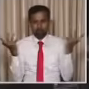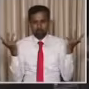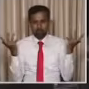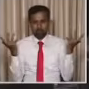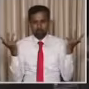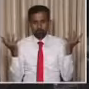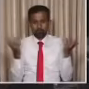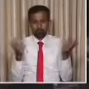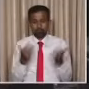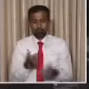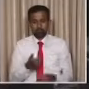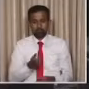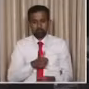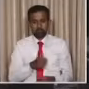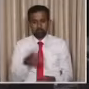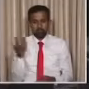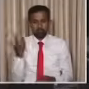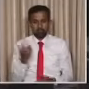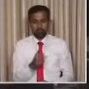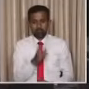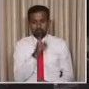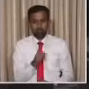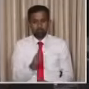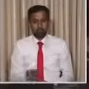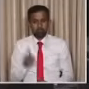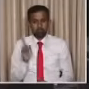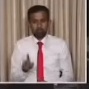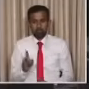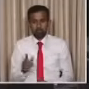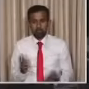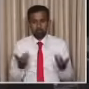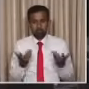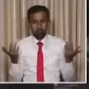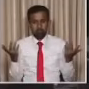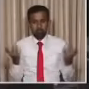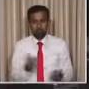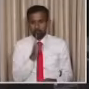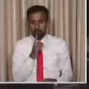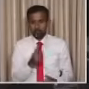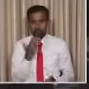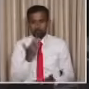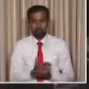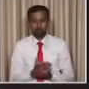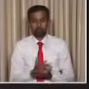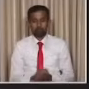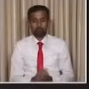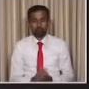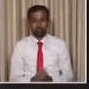ඒකට පැහැදිලි විරුද්ධයි කියමින් එය අනුමත කරන්න බැහැයි කියන එක අවධාරණය කරමින් මා නතර වෙනවා.